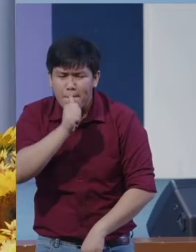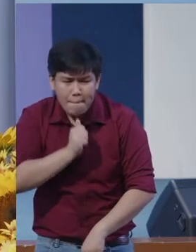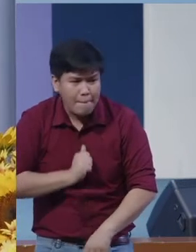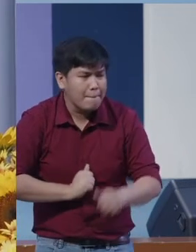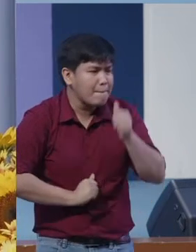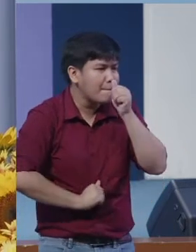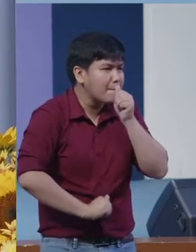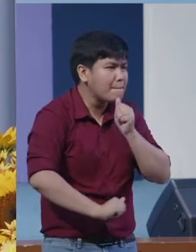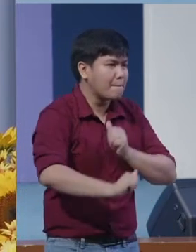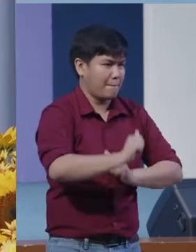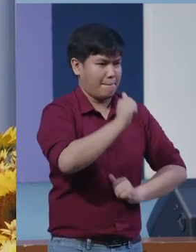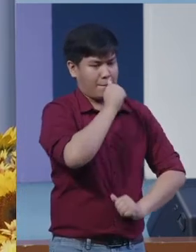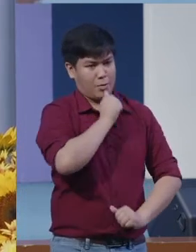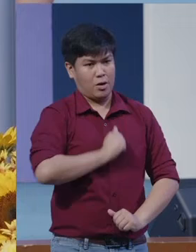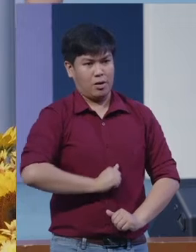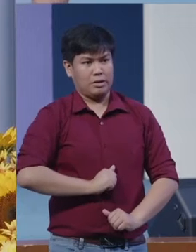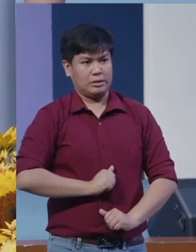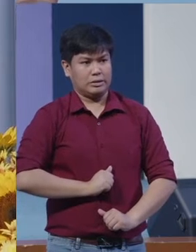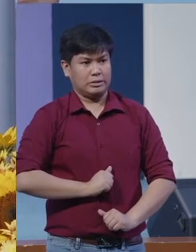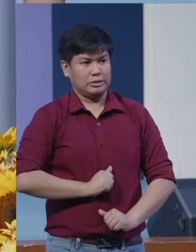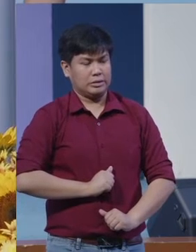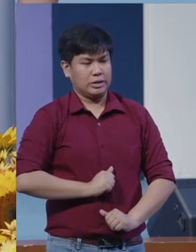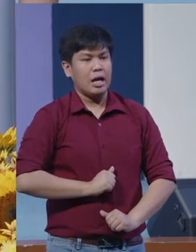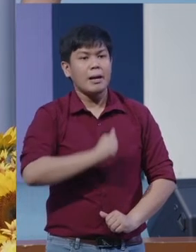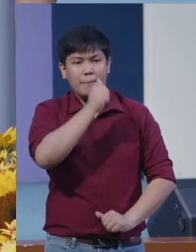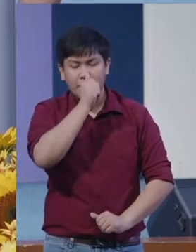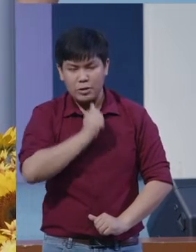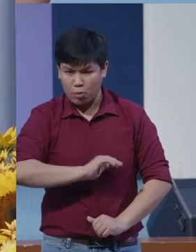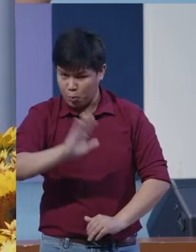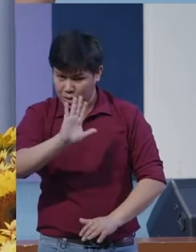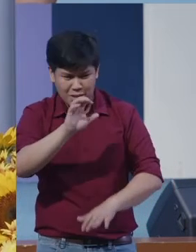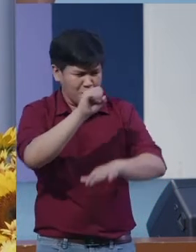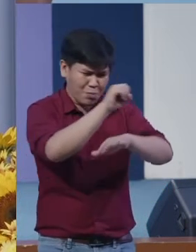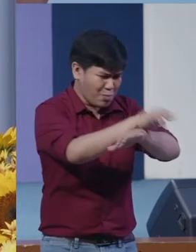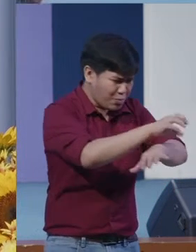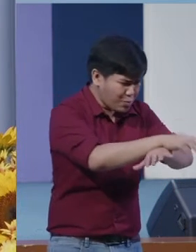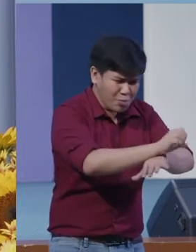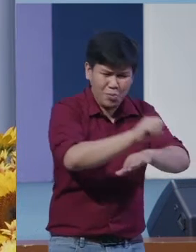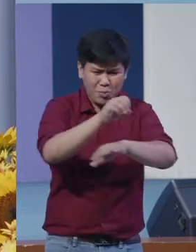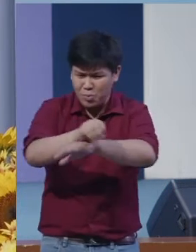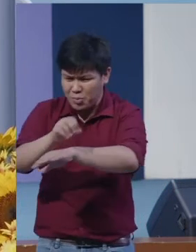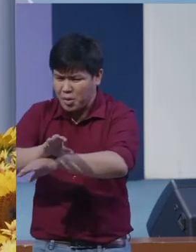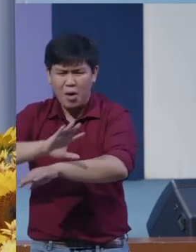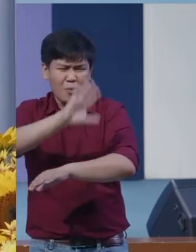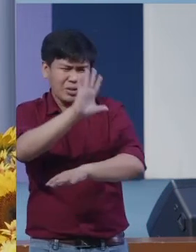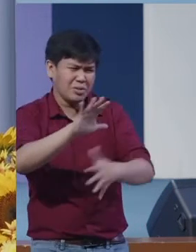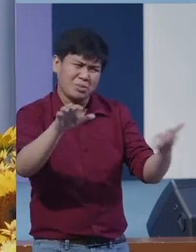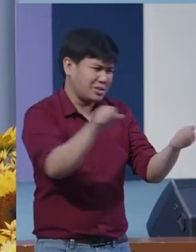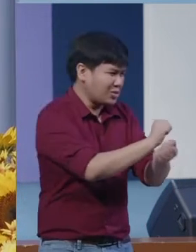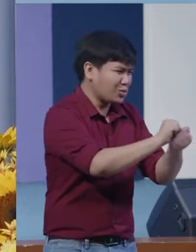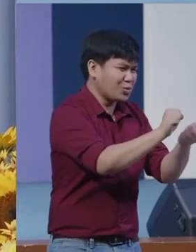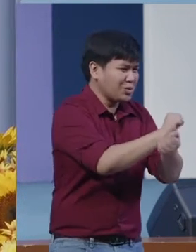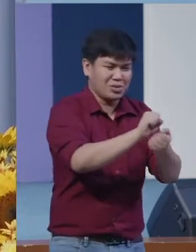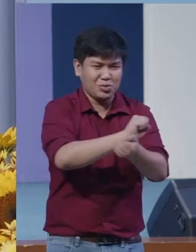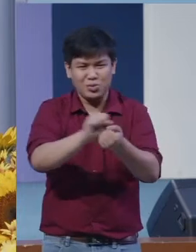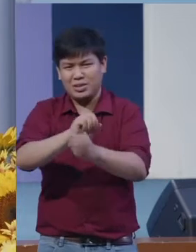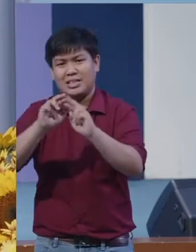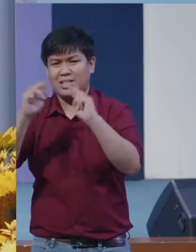Huwag na magbulong-bulungan sa isa't isa. Yung pong ibig sabihin ng grumble.